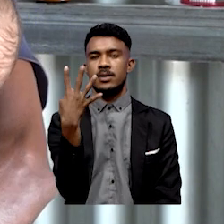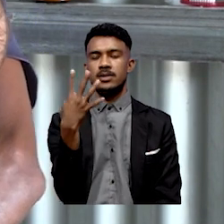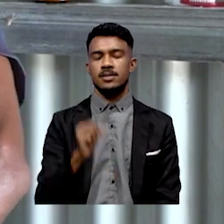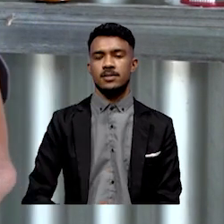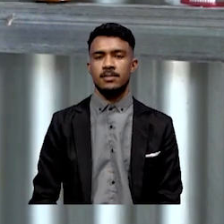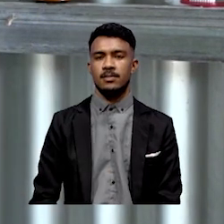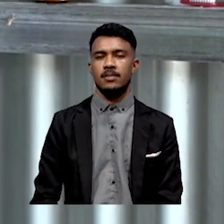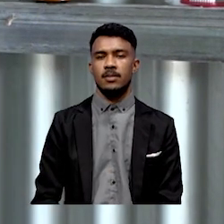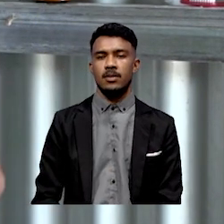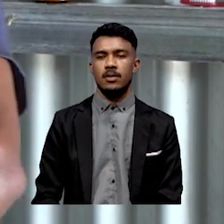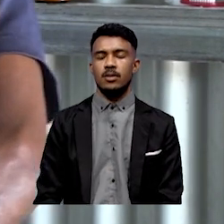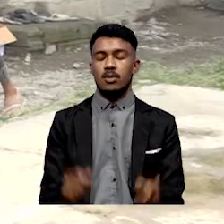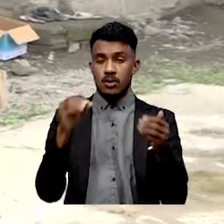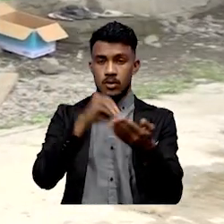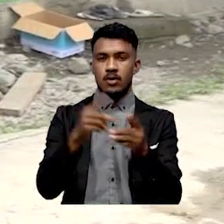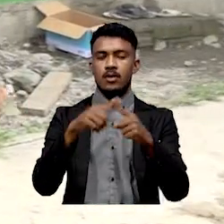2014 to wara